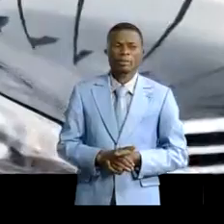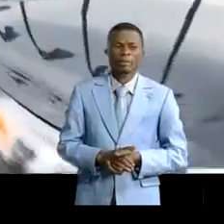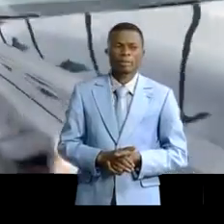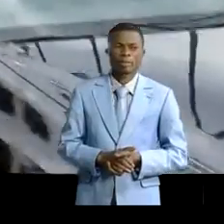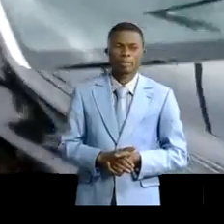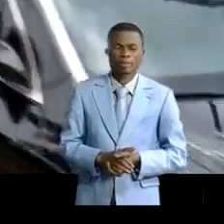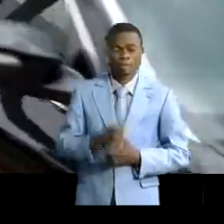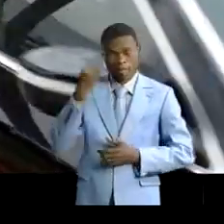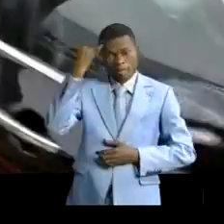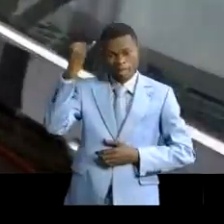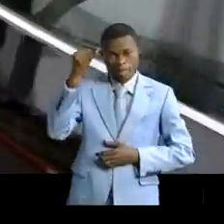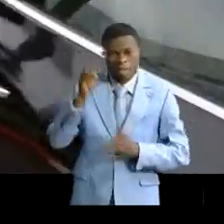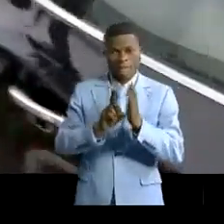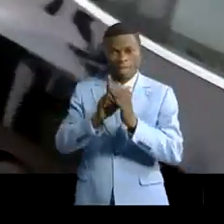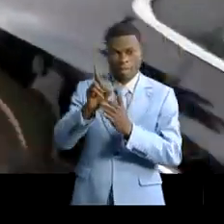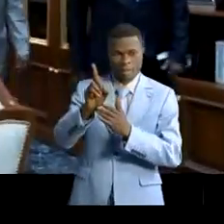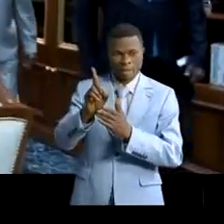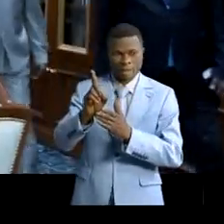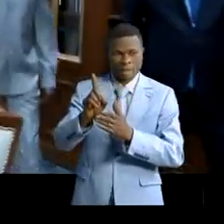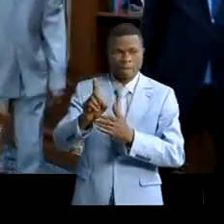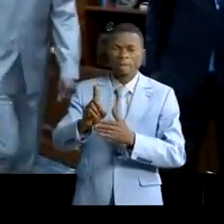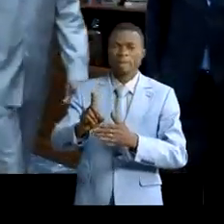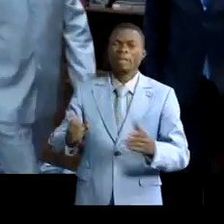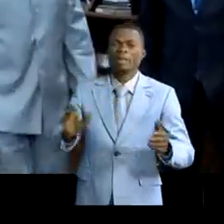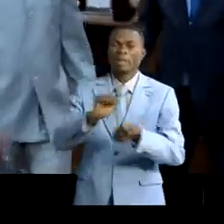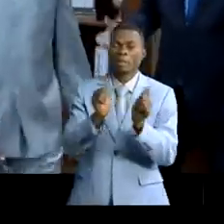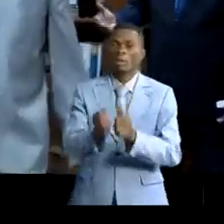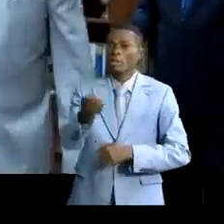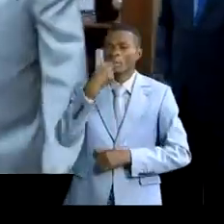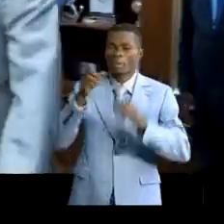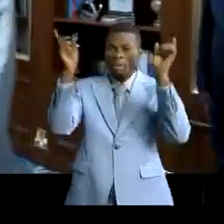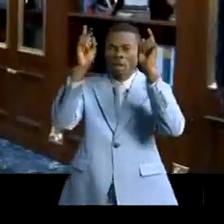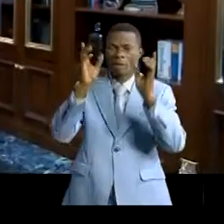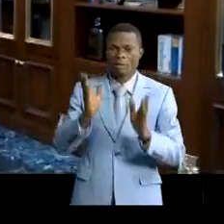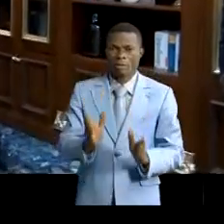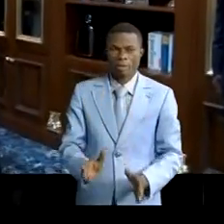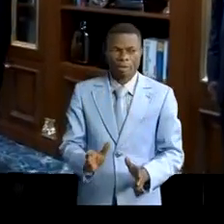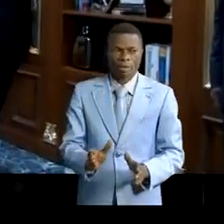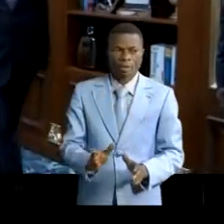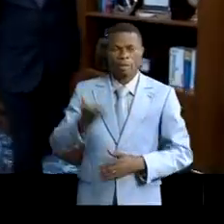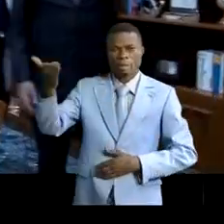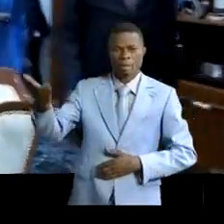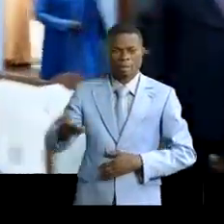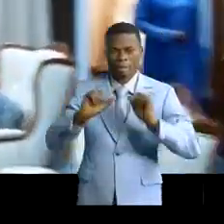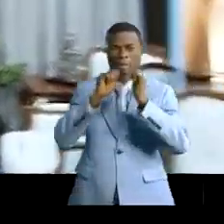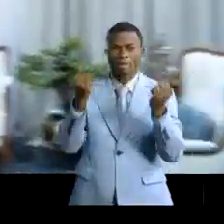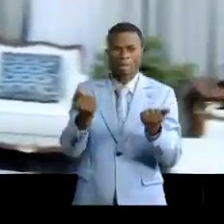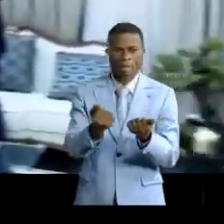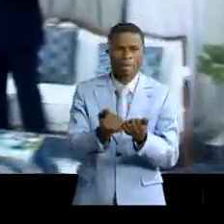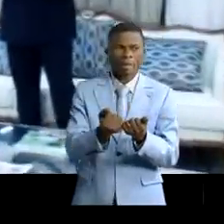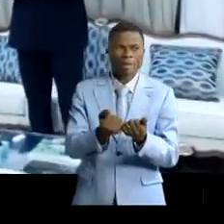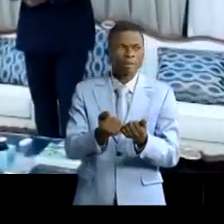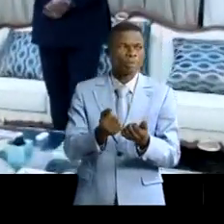C'est dans le souci de booster l'industrie pharmaceutique africaine que l'Union africaine pense à créer l'Agence africaine du